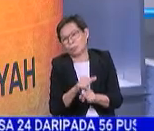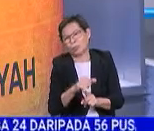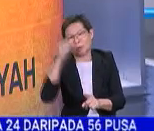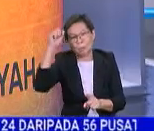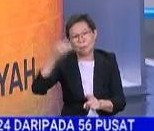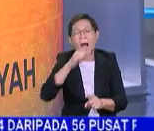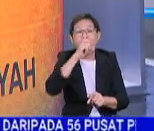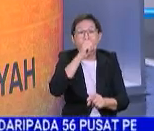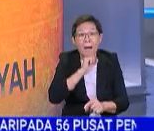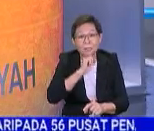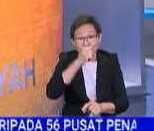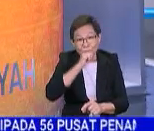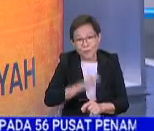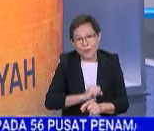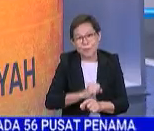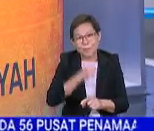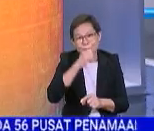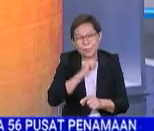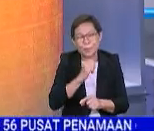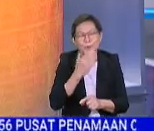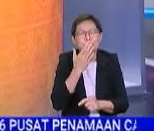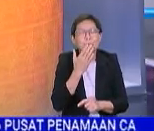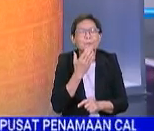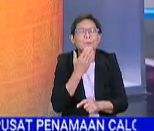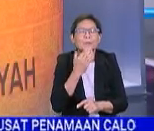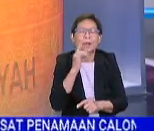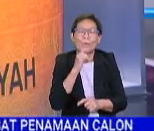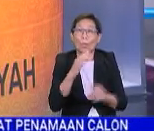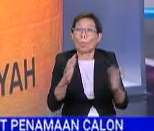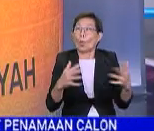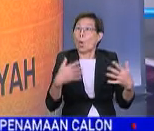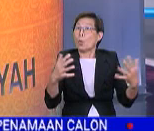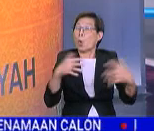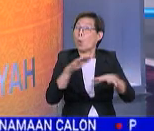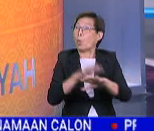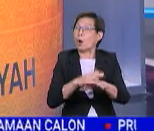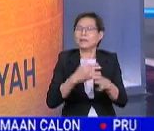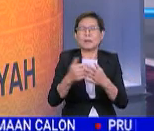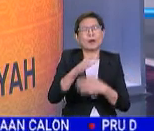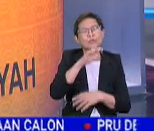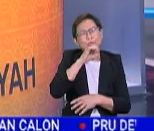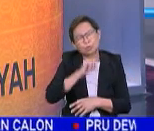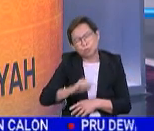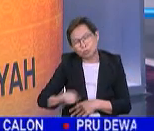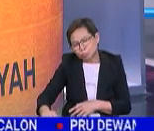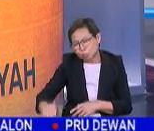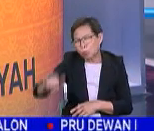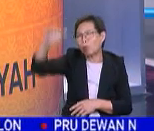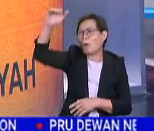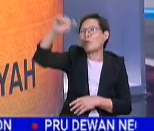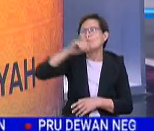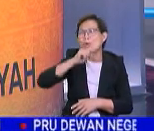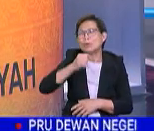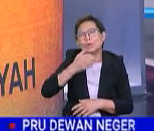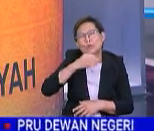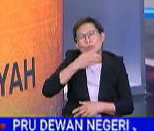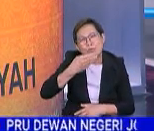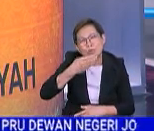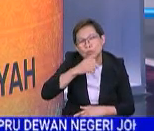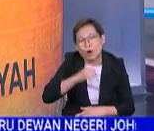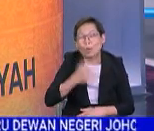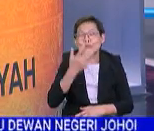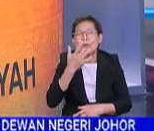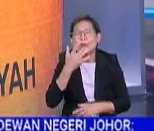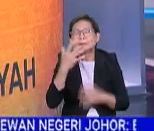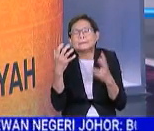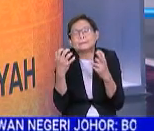Saudara, ais krim antara pemanis mulut yang mendapat sambutan ramai tanpa mengira usia kerana rasa dan warna selain